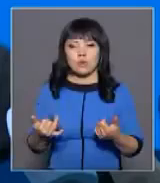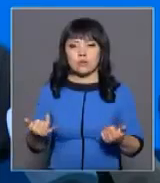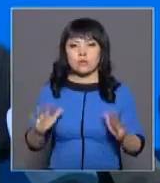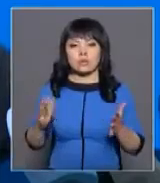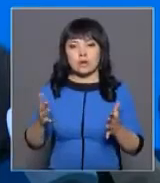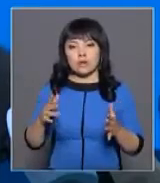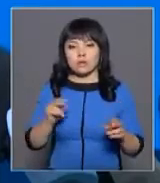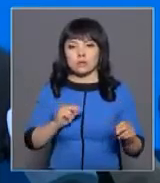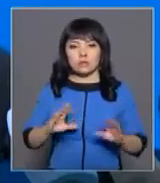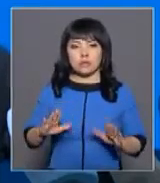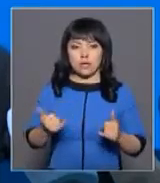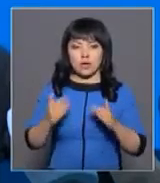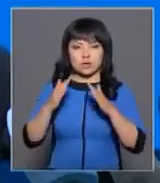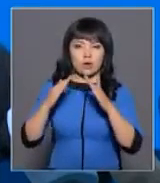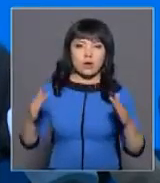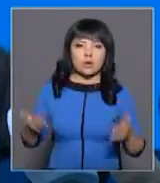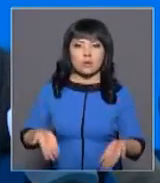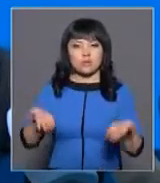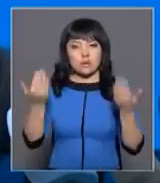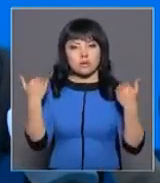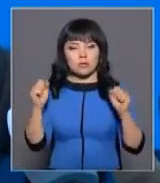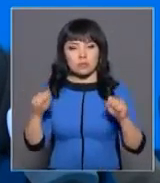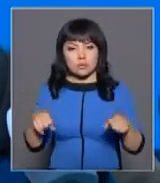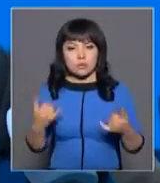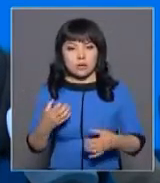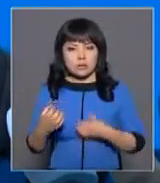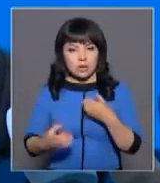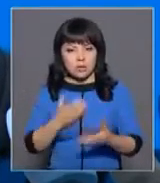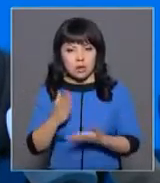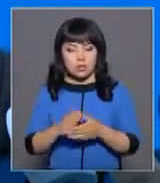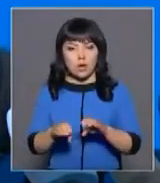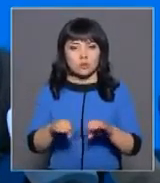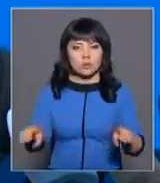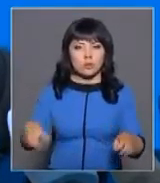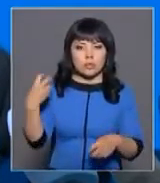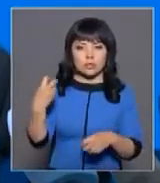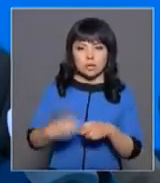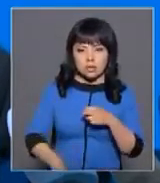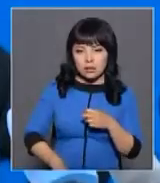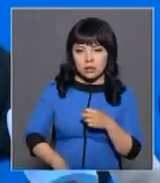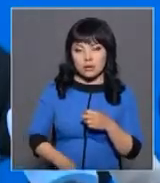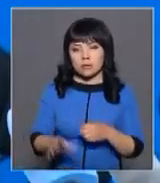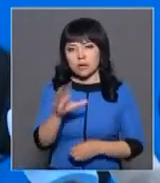бір үймен бір шатыры түсіп қалса, бір демесе трубасы